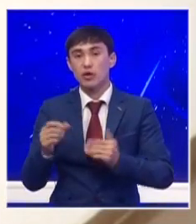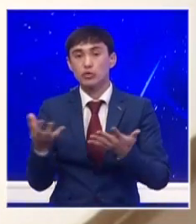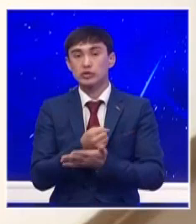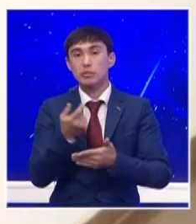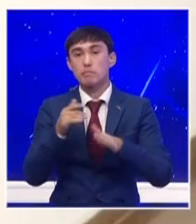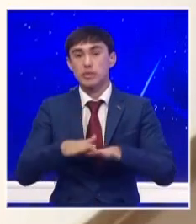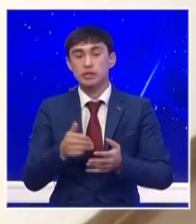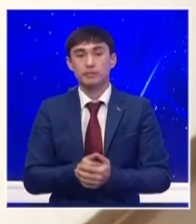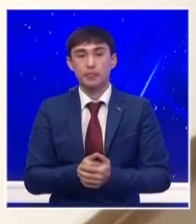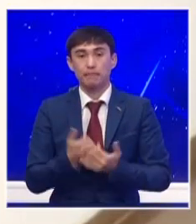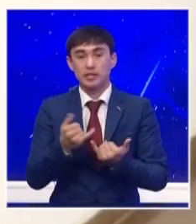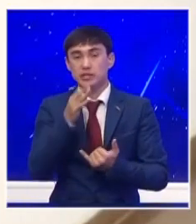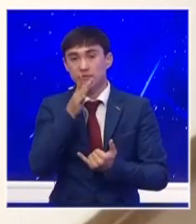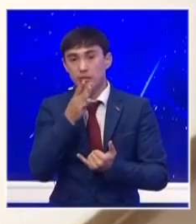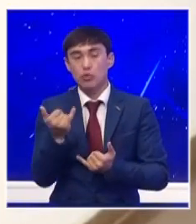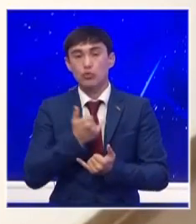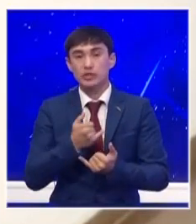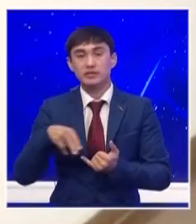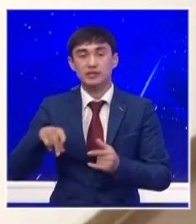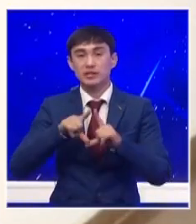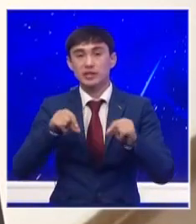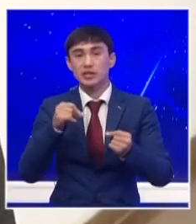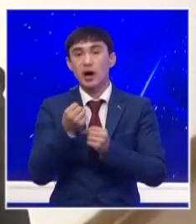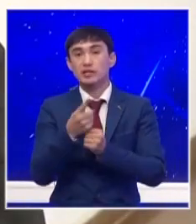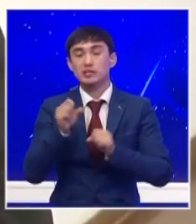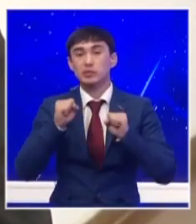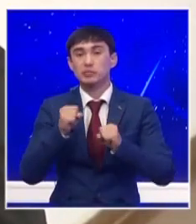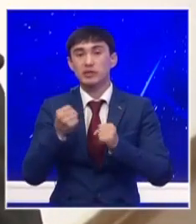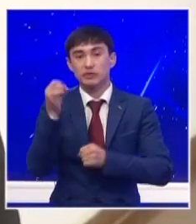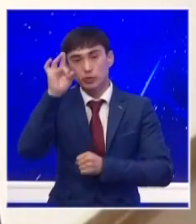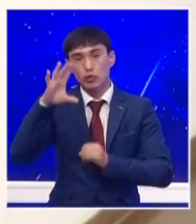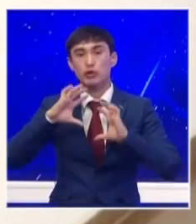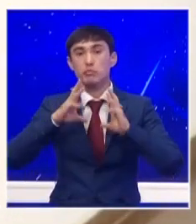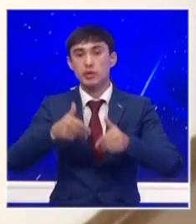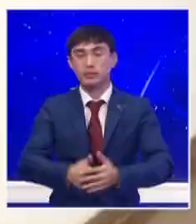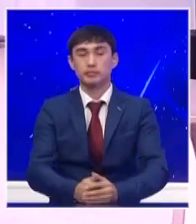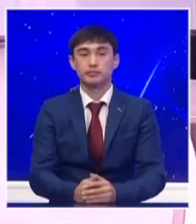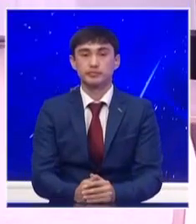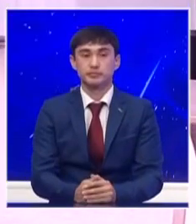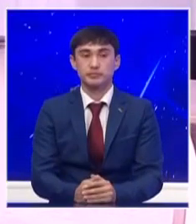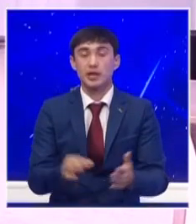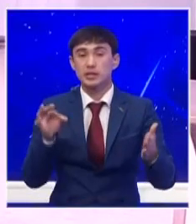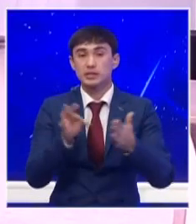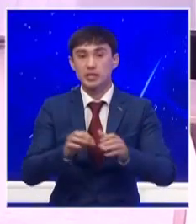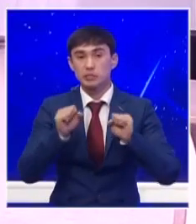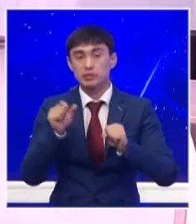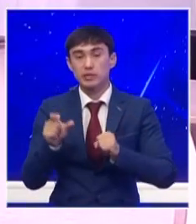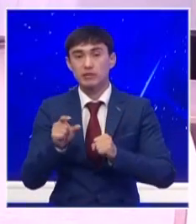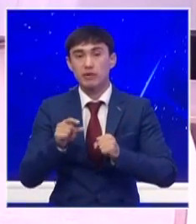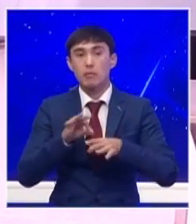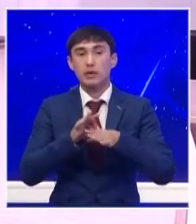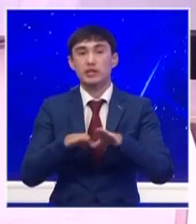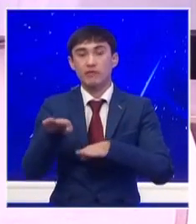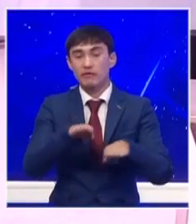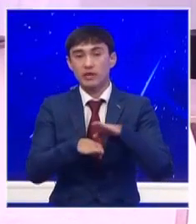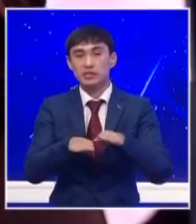призовых мест в настоящее время у нас в дирекции 11 спортсменов являются чемпионами мира цель этих спортсменов пройти квалификацию